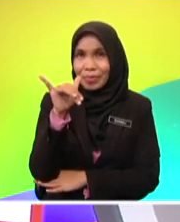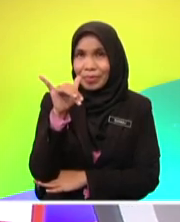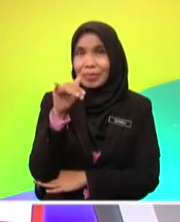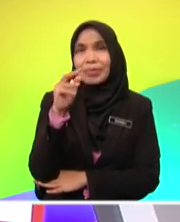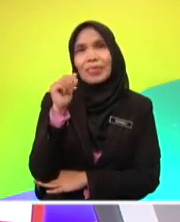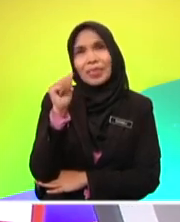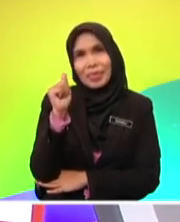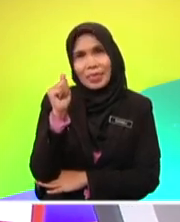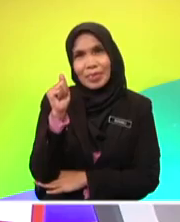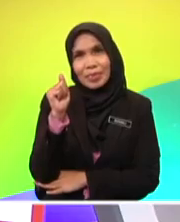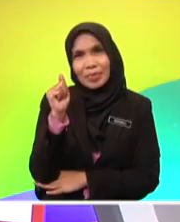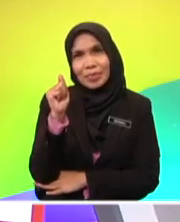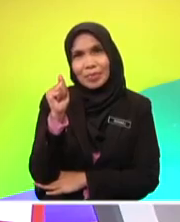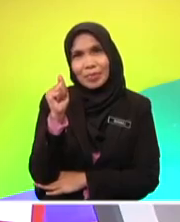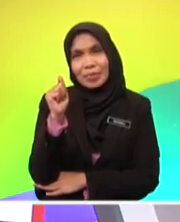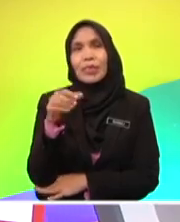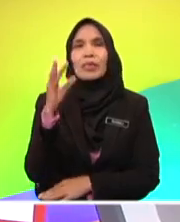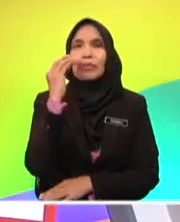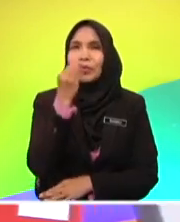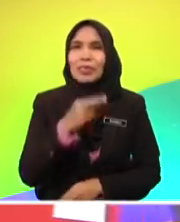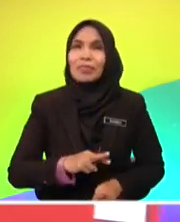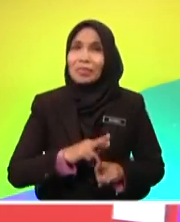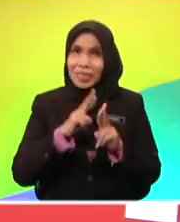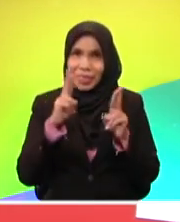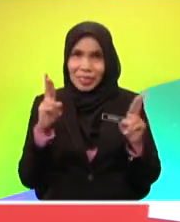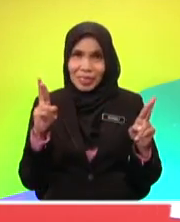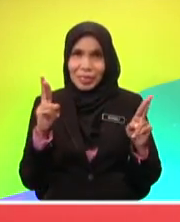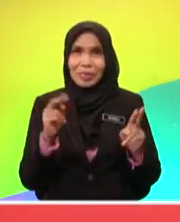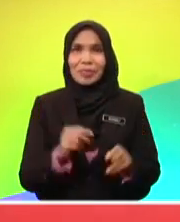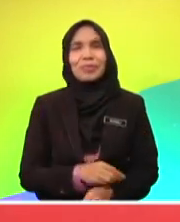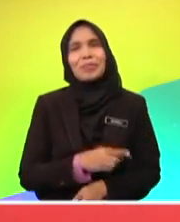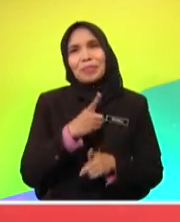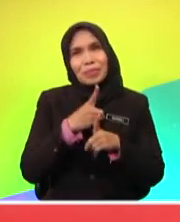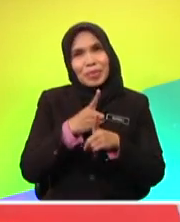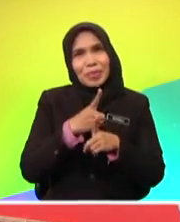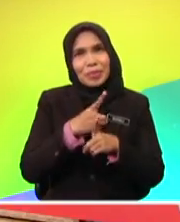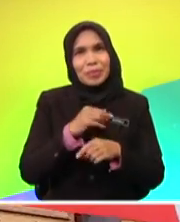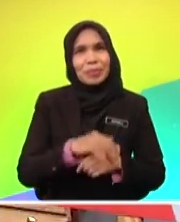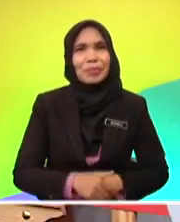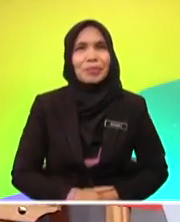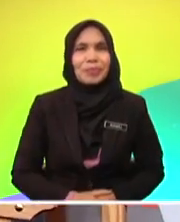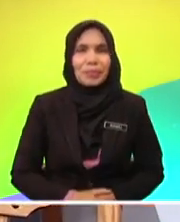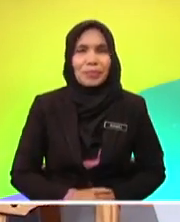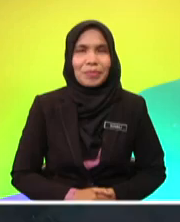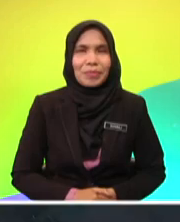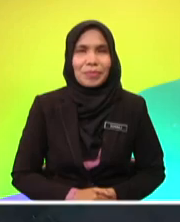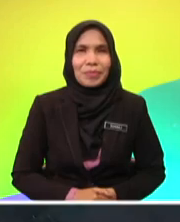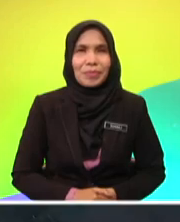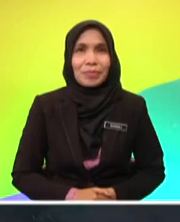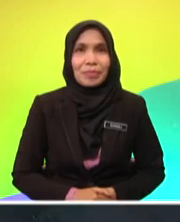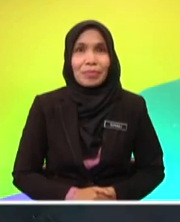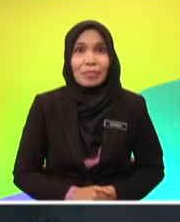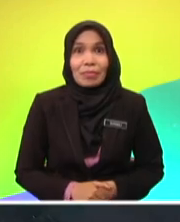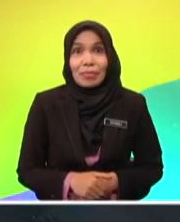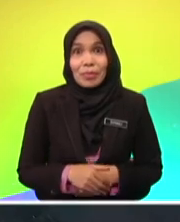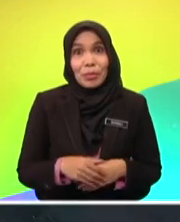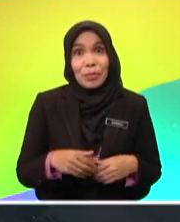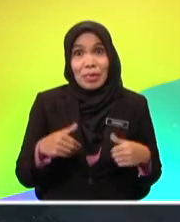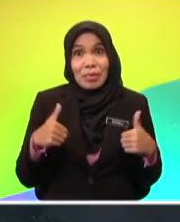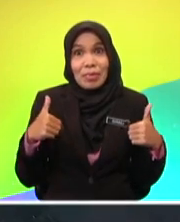E. Bunga raya. Bunga raya. Betul. Okay. Wah, semangat lagi nak jawab soalan ni,